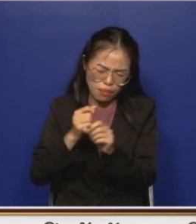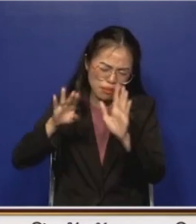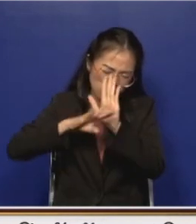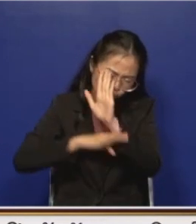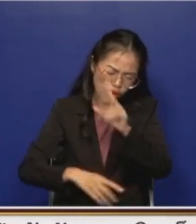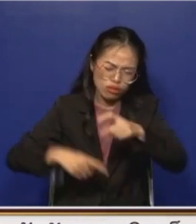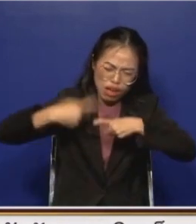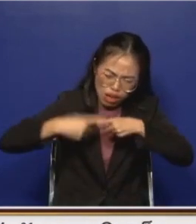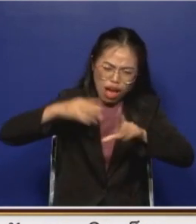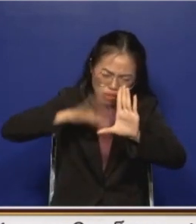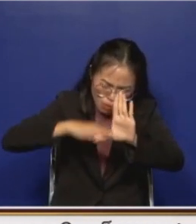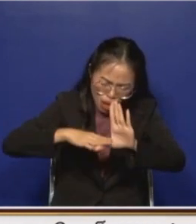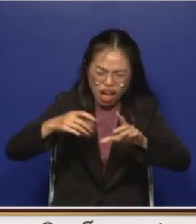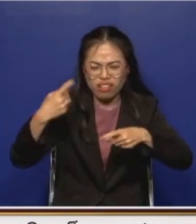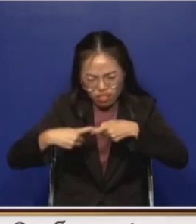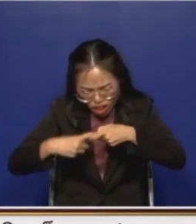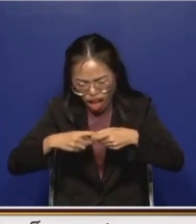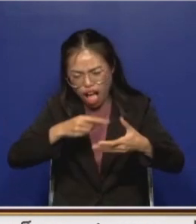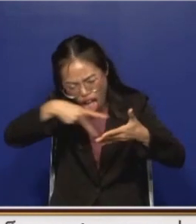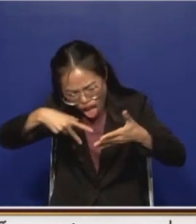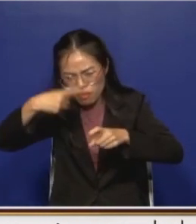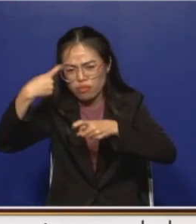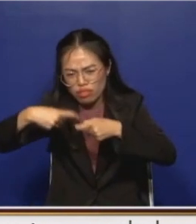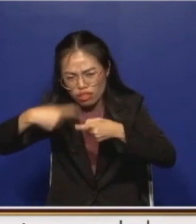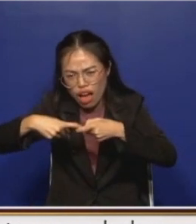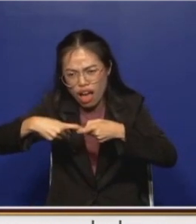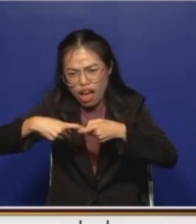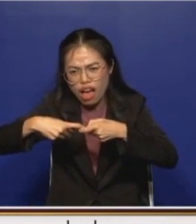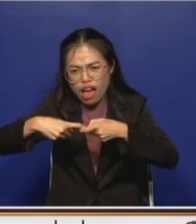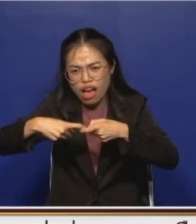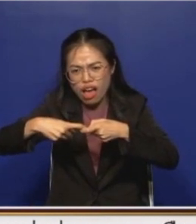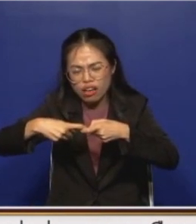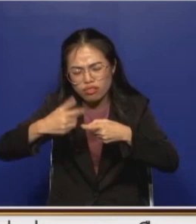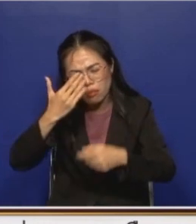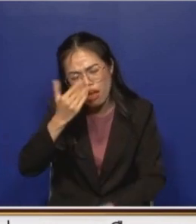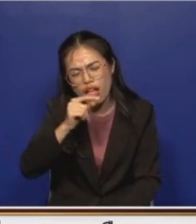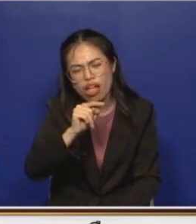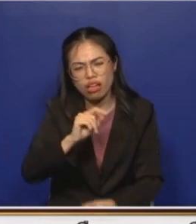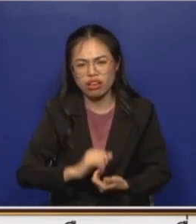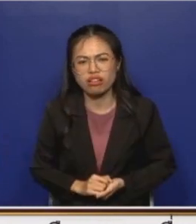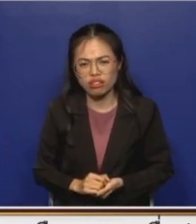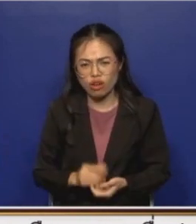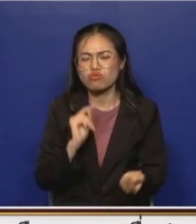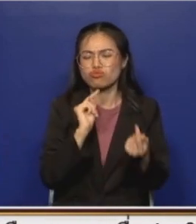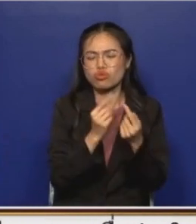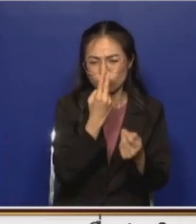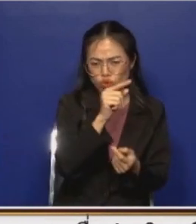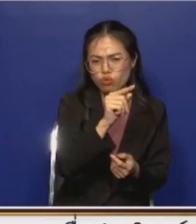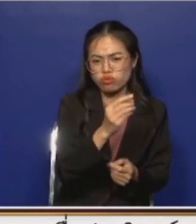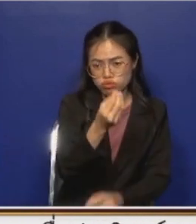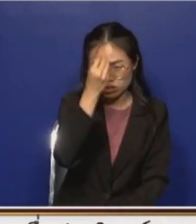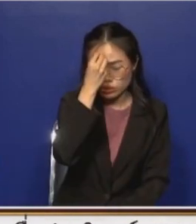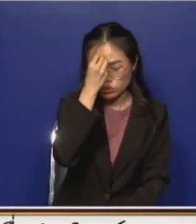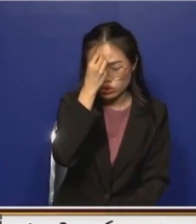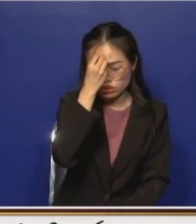บบที่ฉายให้ดูเมื่อกี้ครับท่านไปดูอเมริกามั้งครับประเทศสุดยอดอันดับหนึ่งของโลกครับท